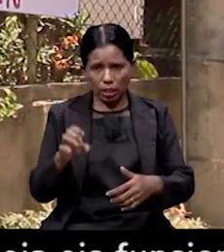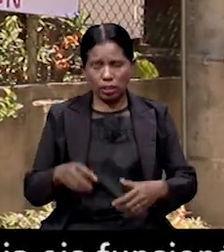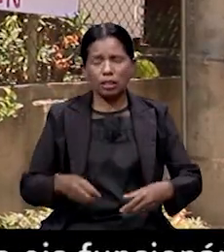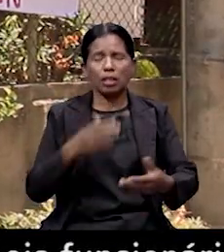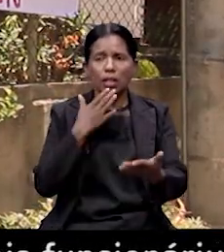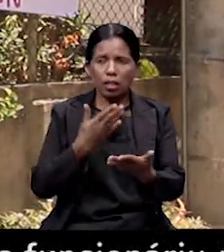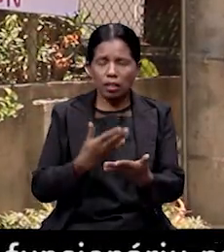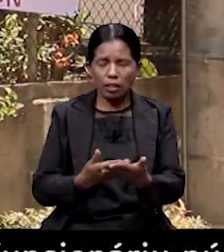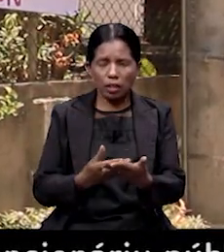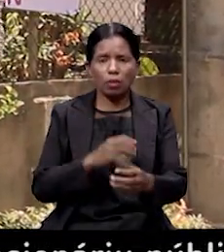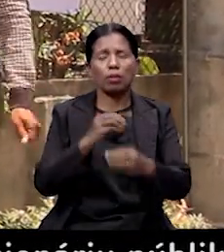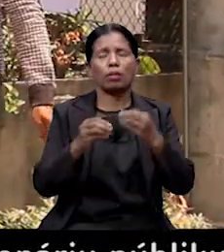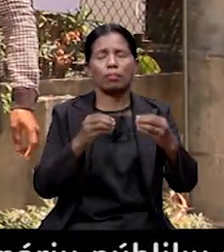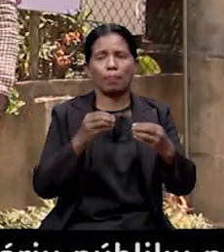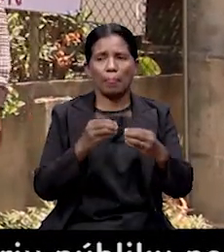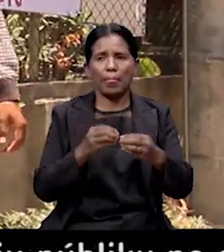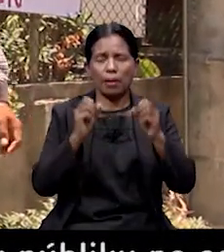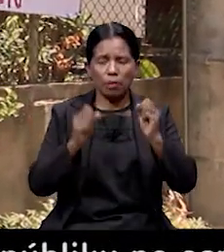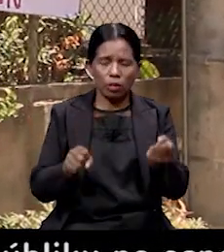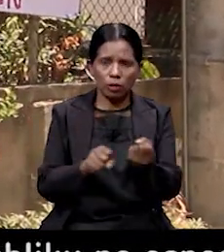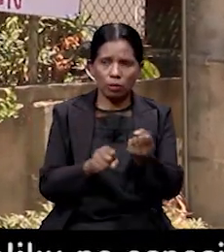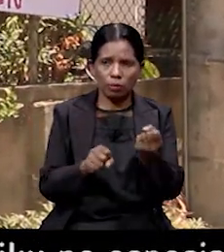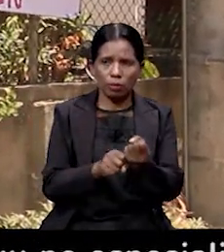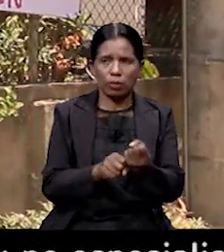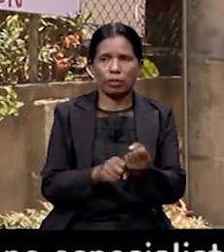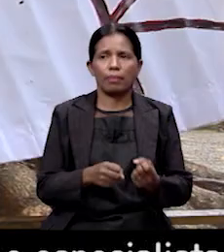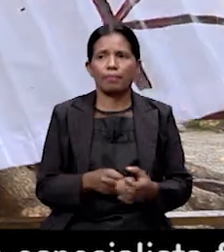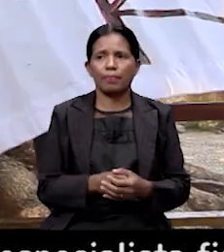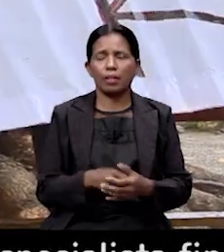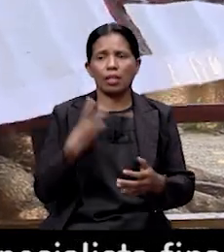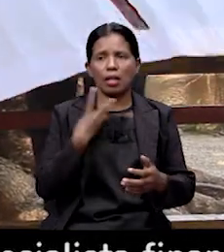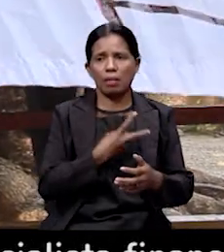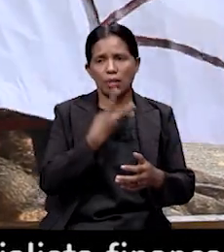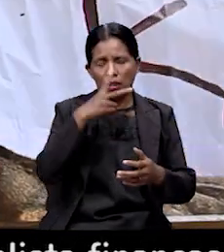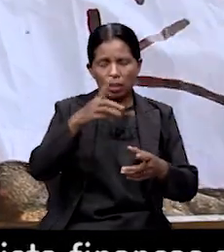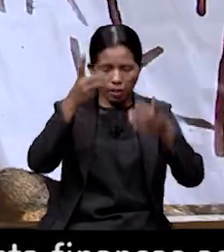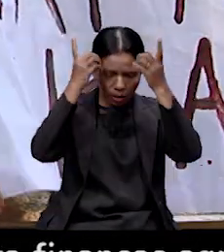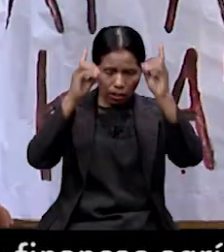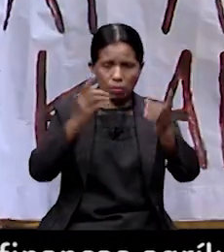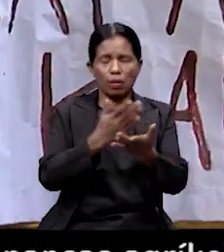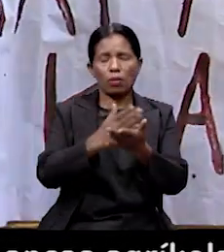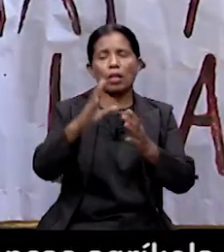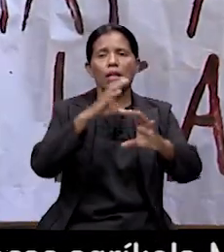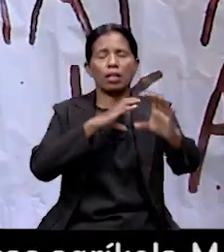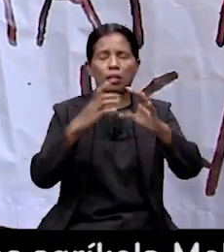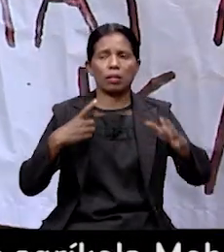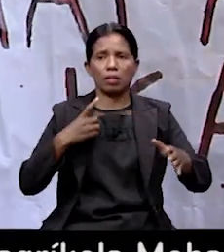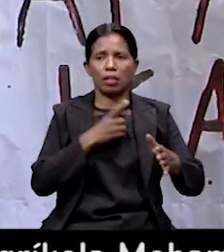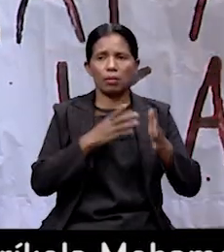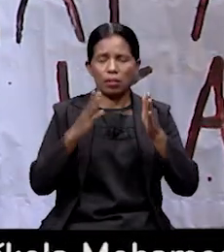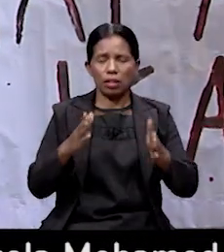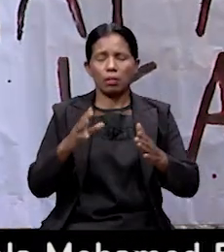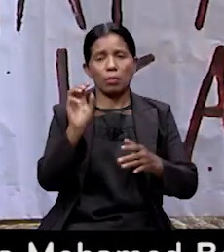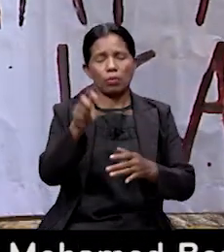koneksang baya produsang sira nabe bela kontribui bare setu istar. Bahamni hari desisang nabe sosa kereta bade putar unain sanurisin